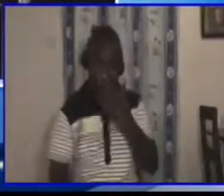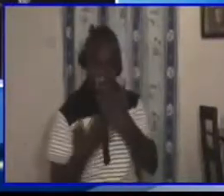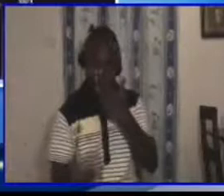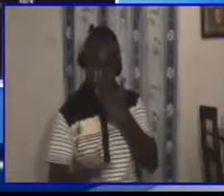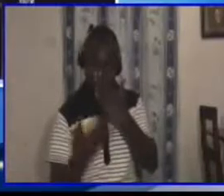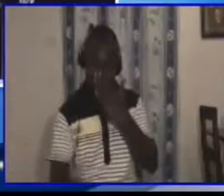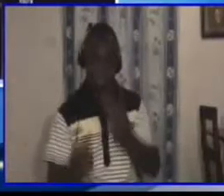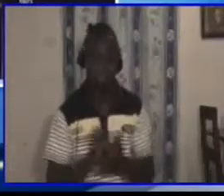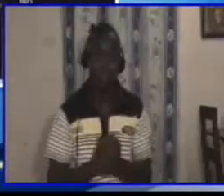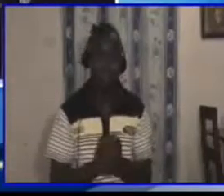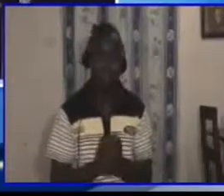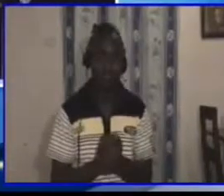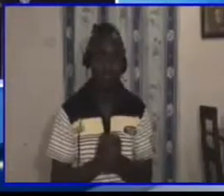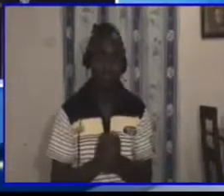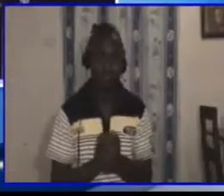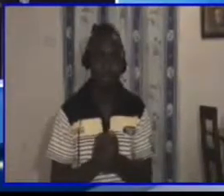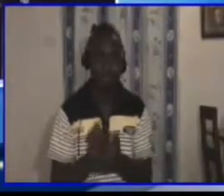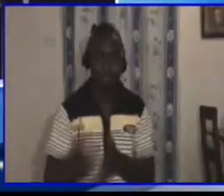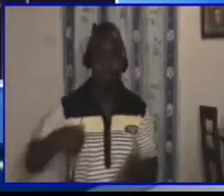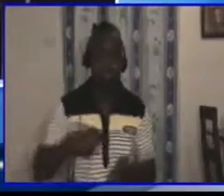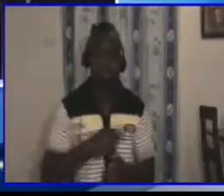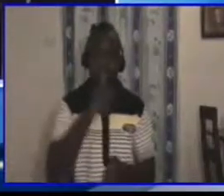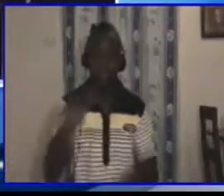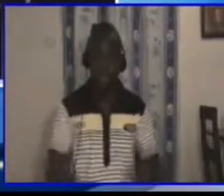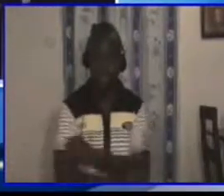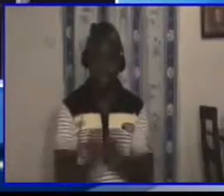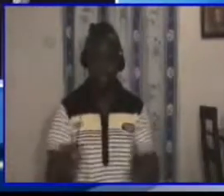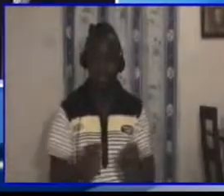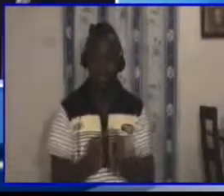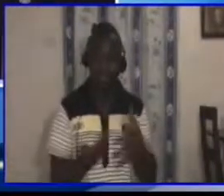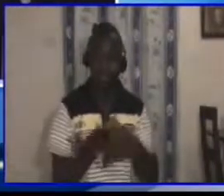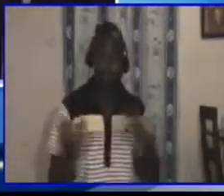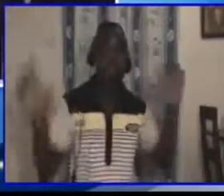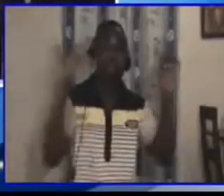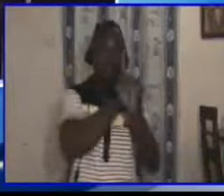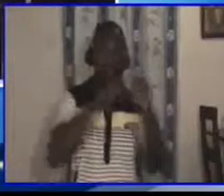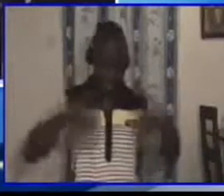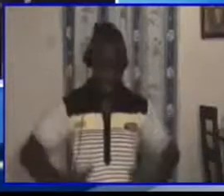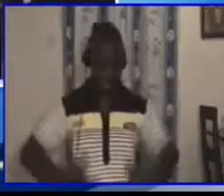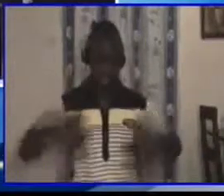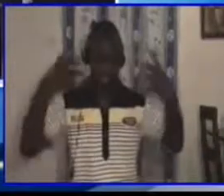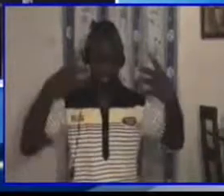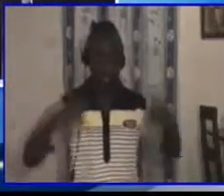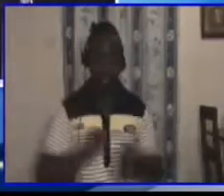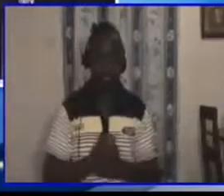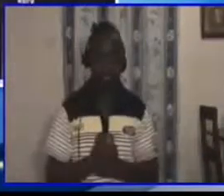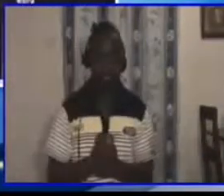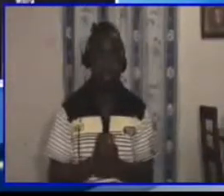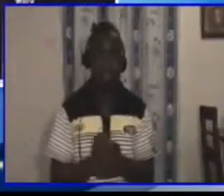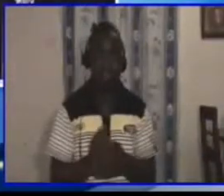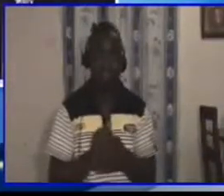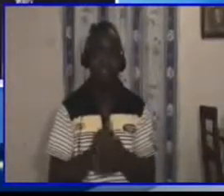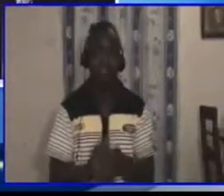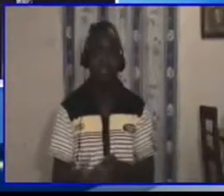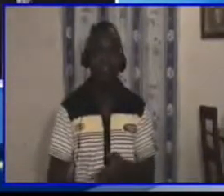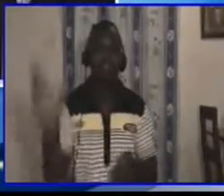molto più dunque essendo ora giustificati nel suo sangue